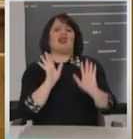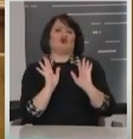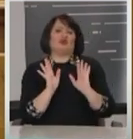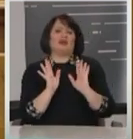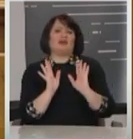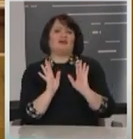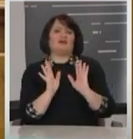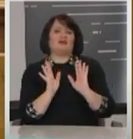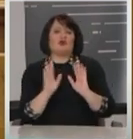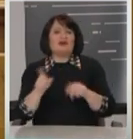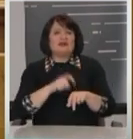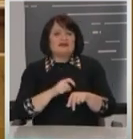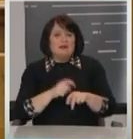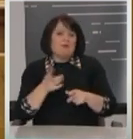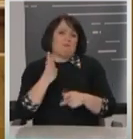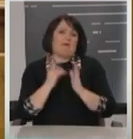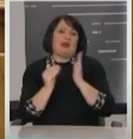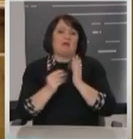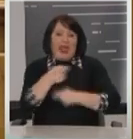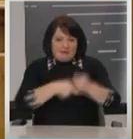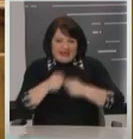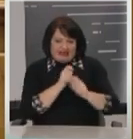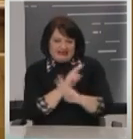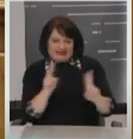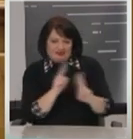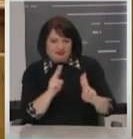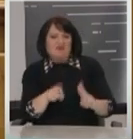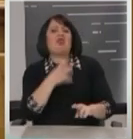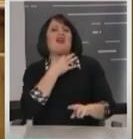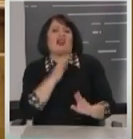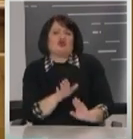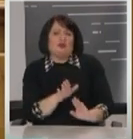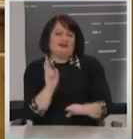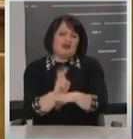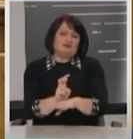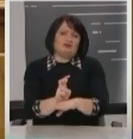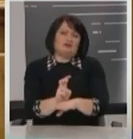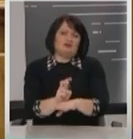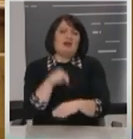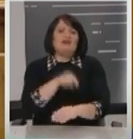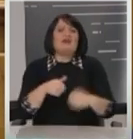σε υποεκαθάριση επιχείρηση. Αυτούς που πρώτοι επλήγησαν από την